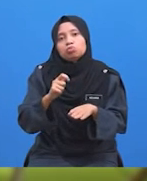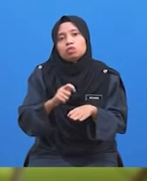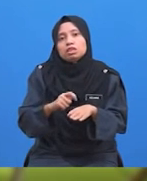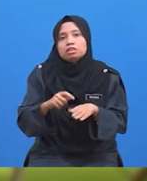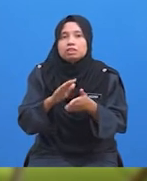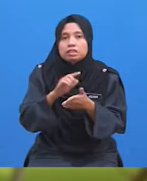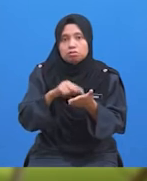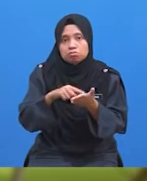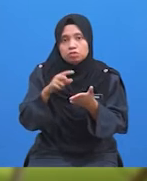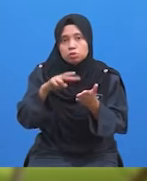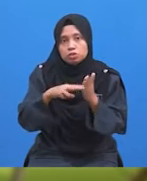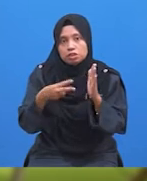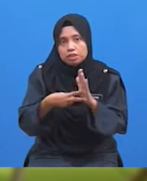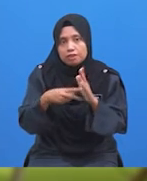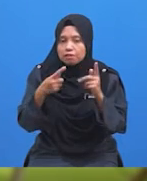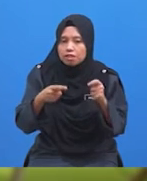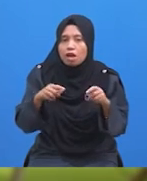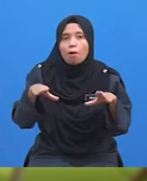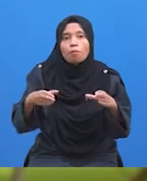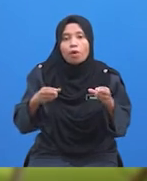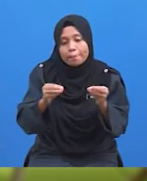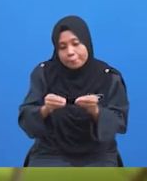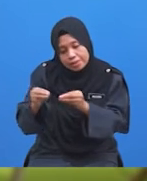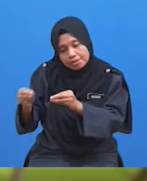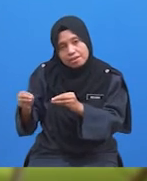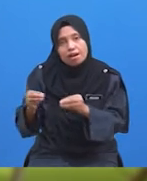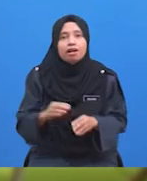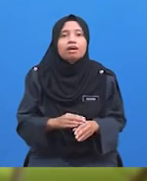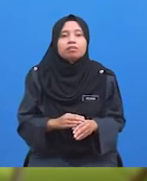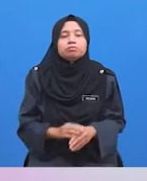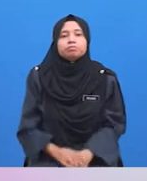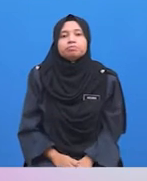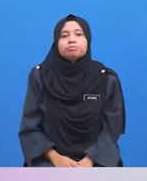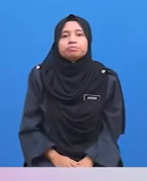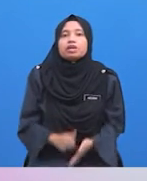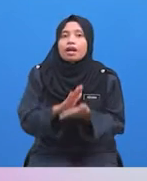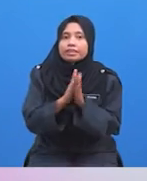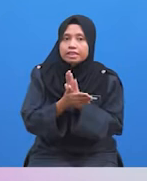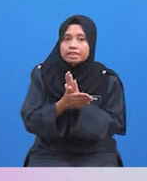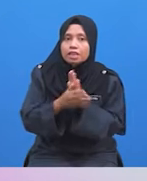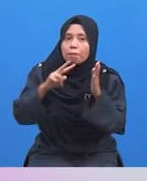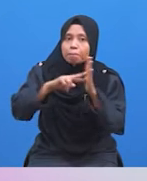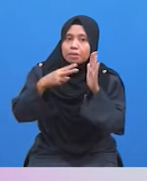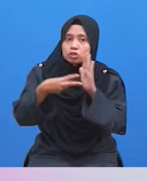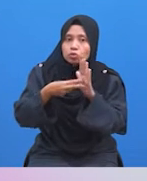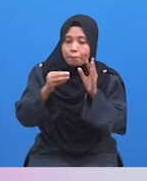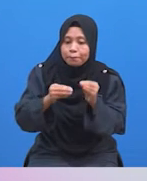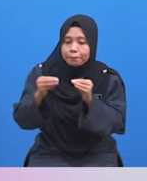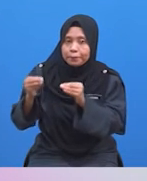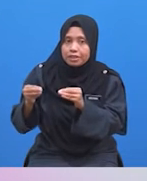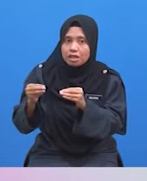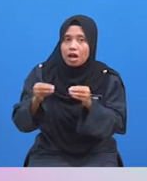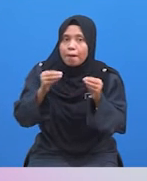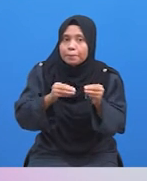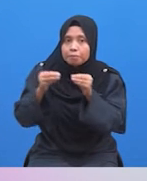pelajar tersebut telah melakukan migrasi atau berpindah jadi maksud migrasi ialah